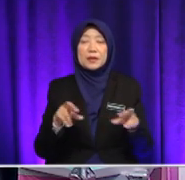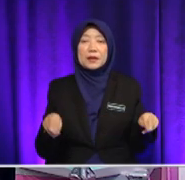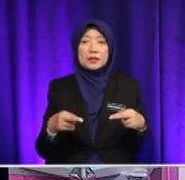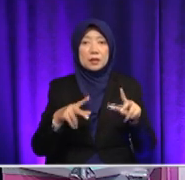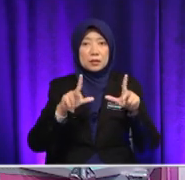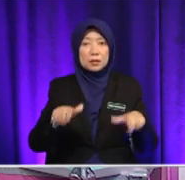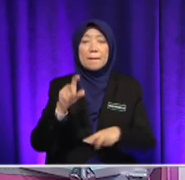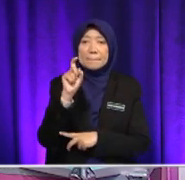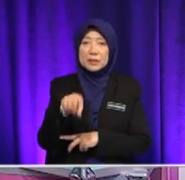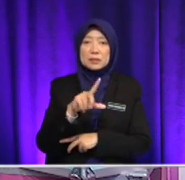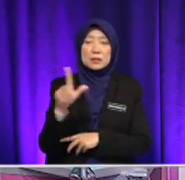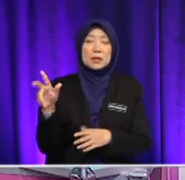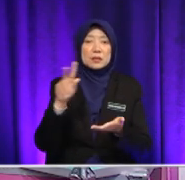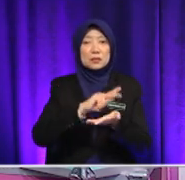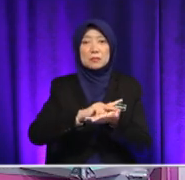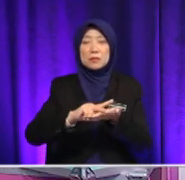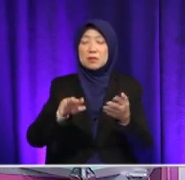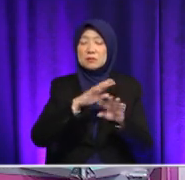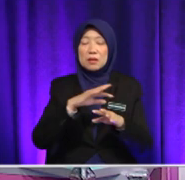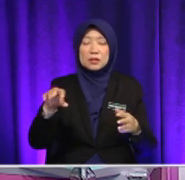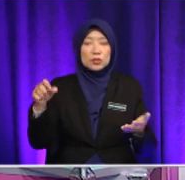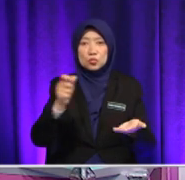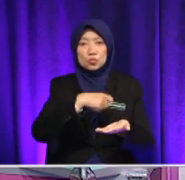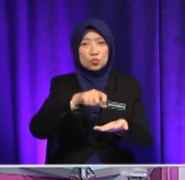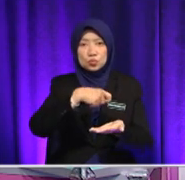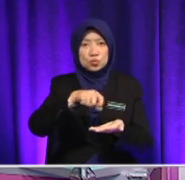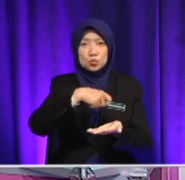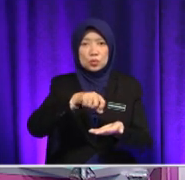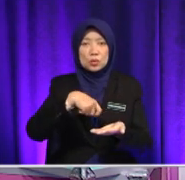kalau kita tengok tak ada kata sini